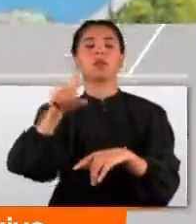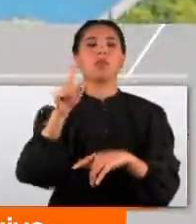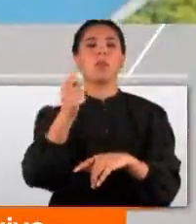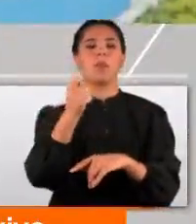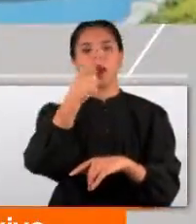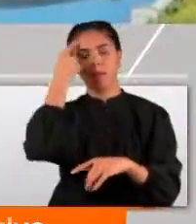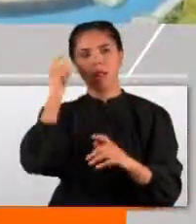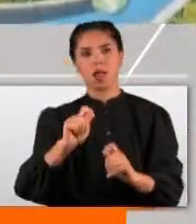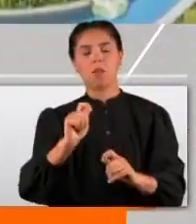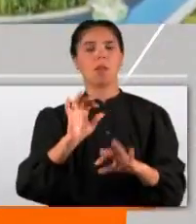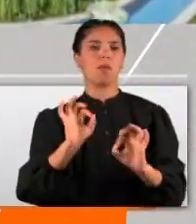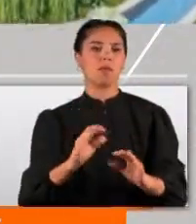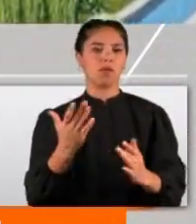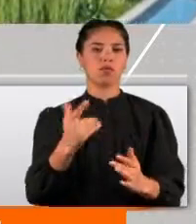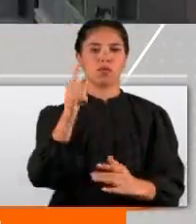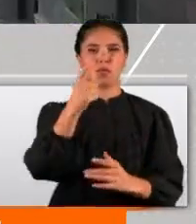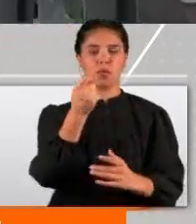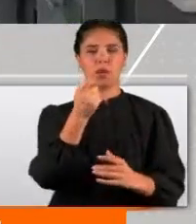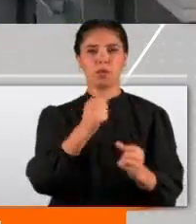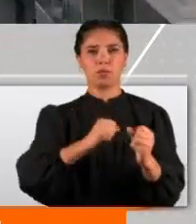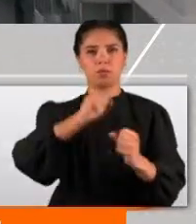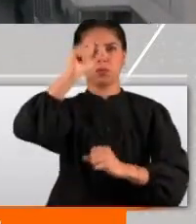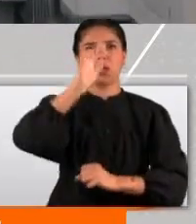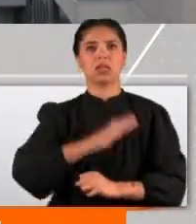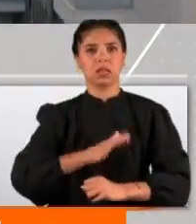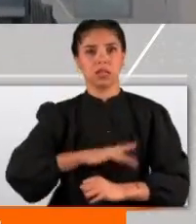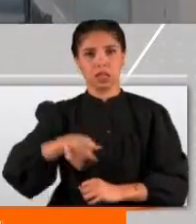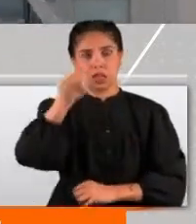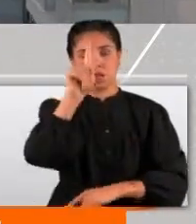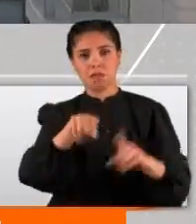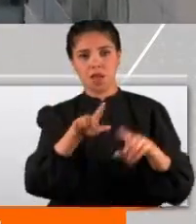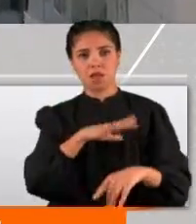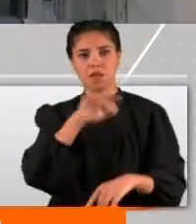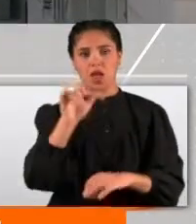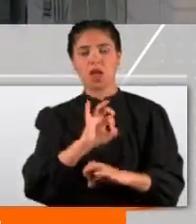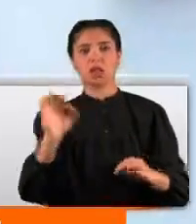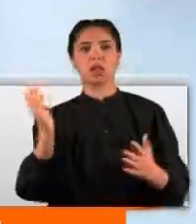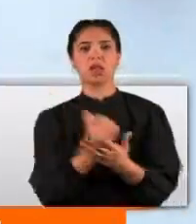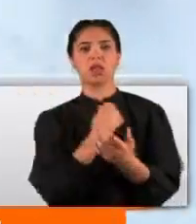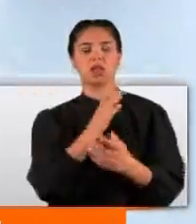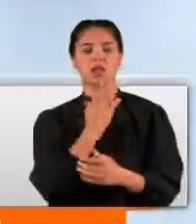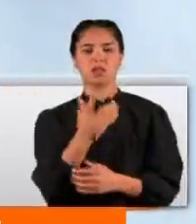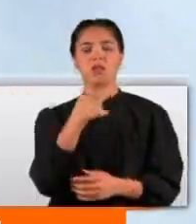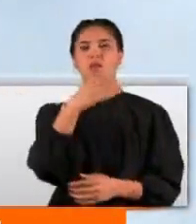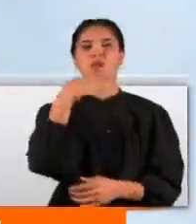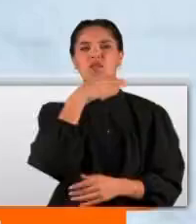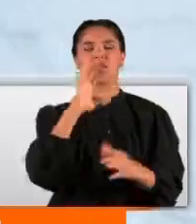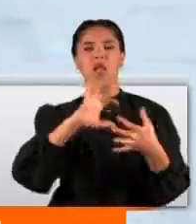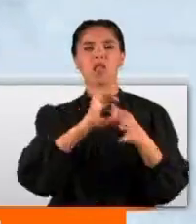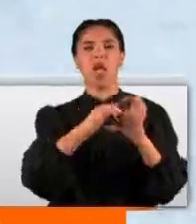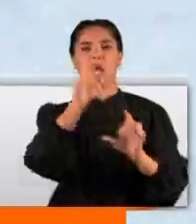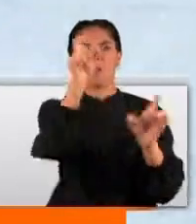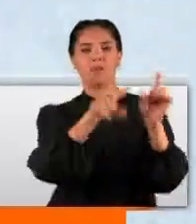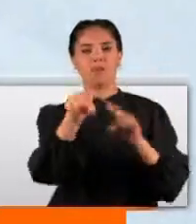başladılar. Fiyatları çok ciddi şekilde manipüle edip yukarı yönünü götürmek istiyorlar ve haksız kazanç elde ediyorlar. O fırsatçı emlakçılar